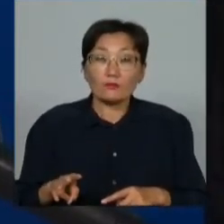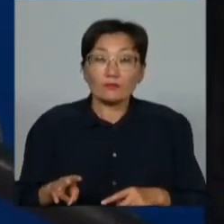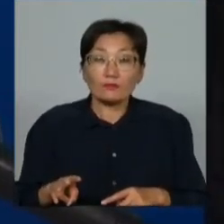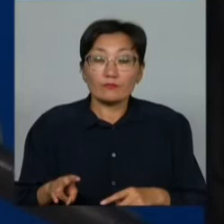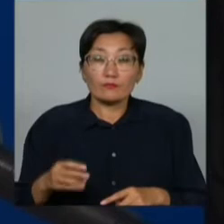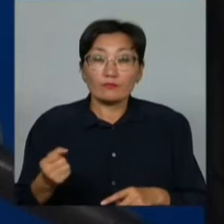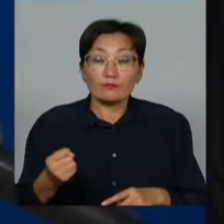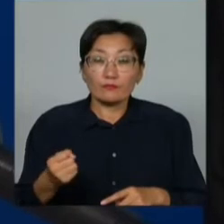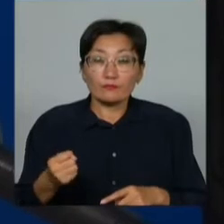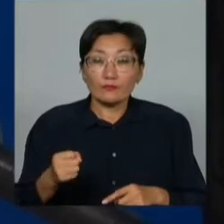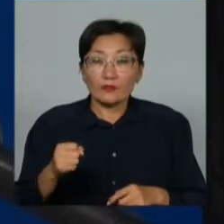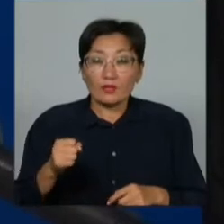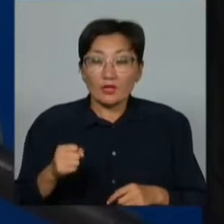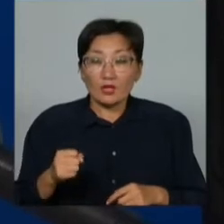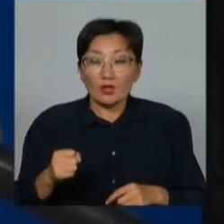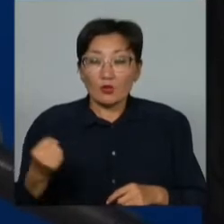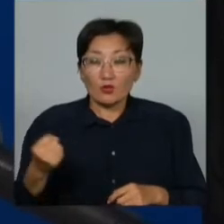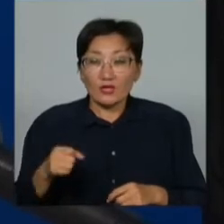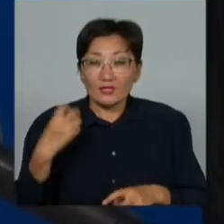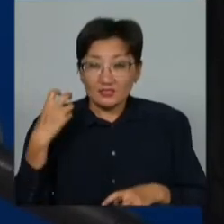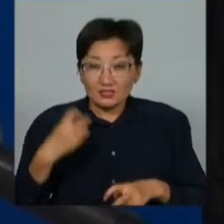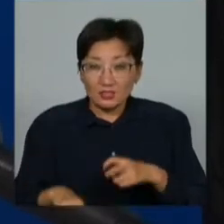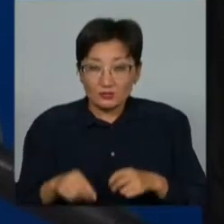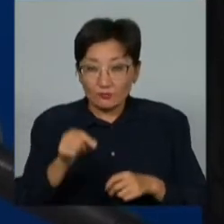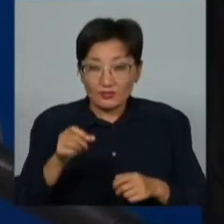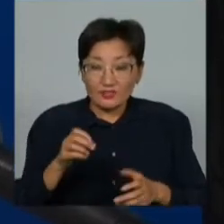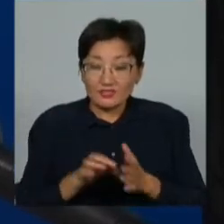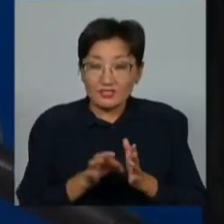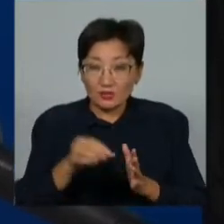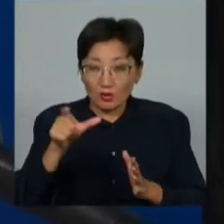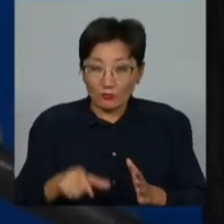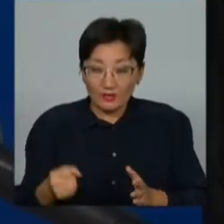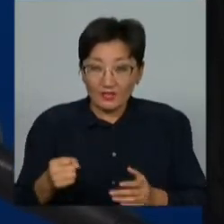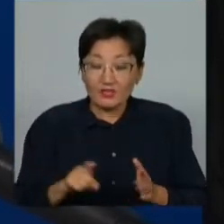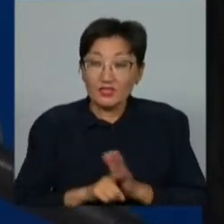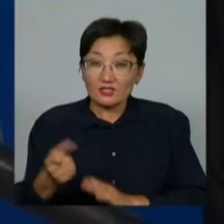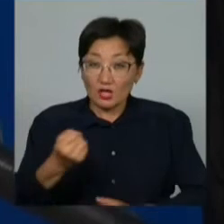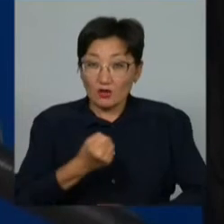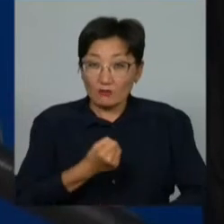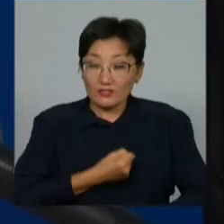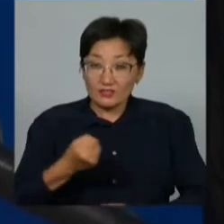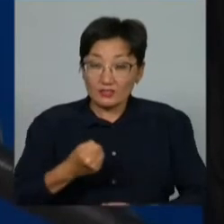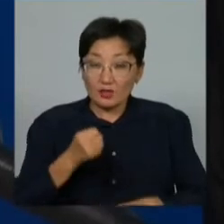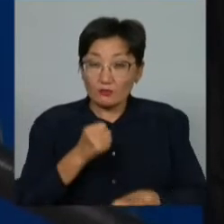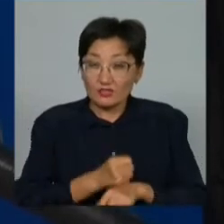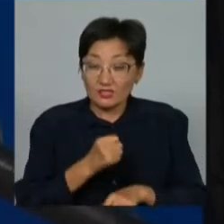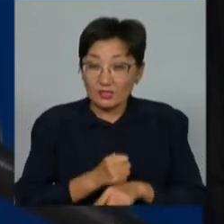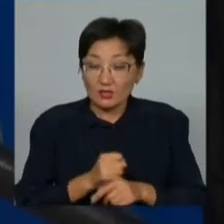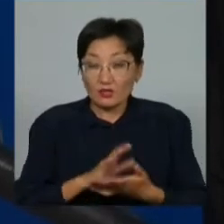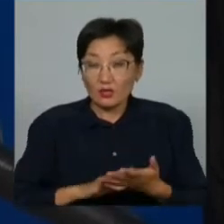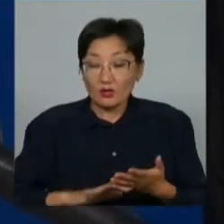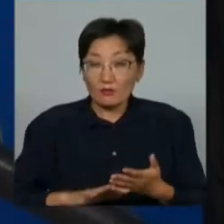им за пазухой стеклянную бутылку и начал наносить себе порезы в области запястья. В целях недопущения